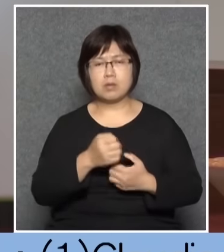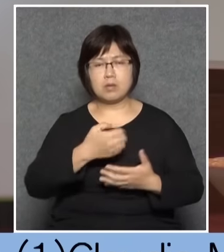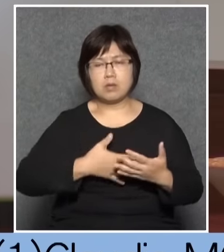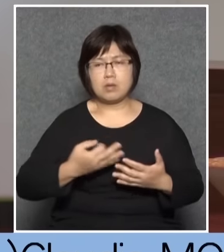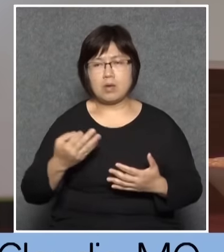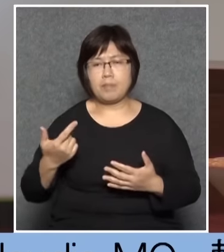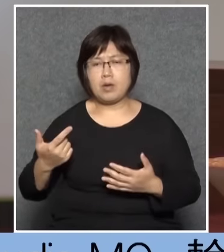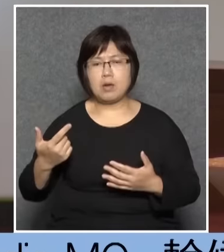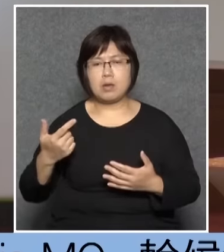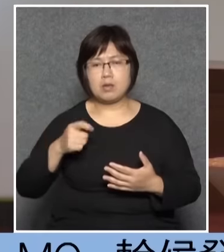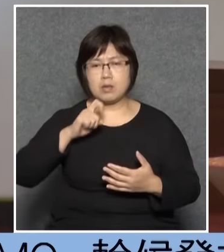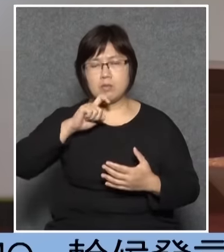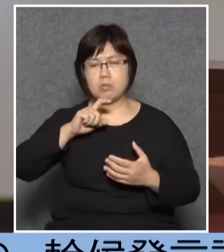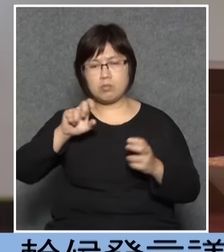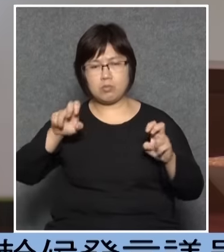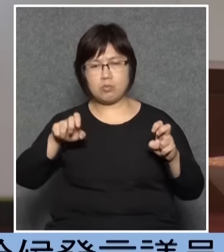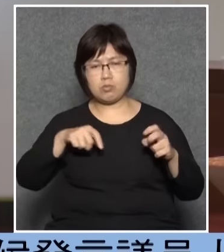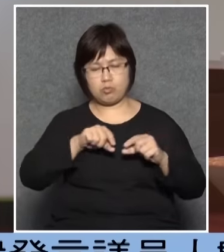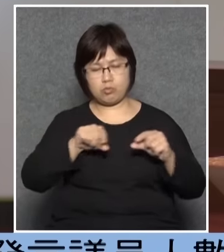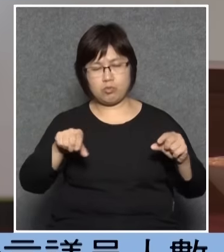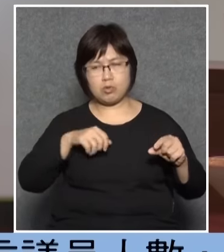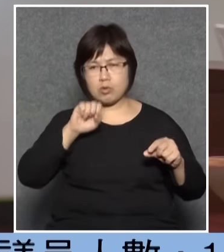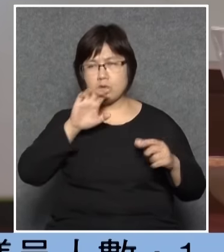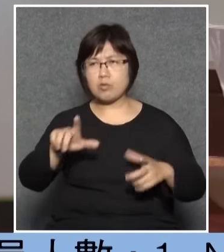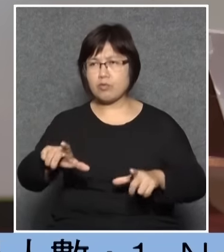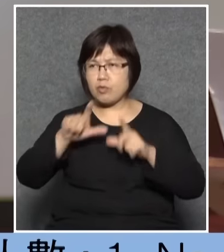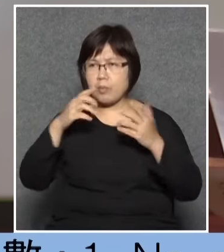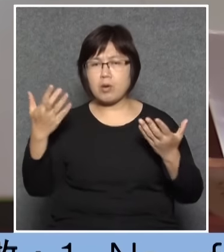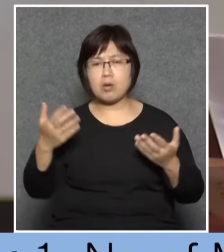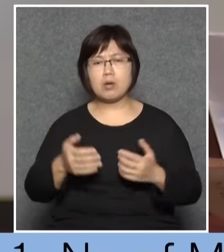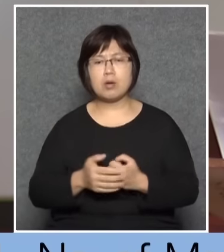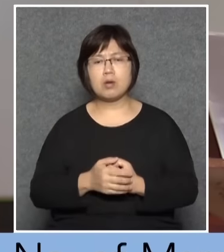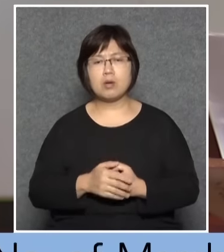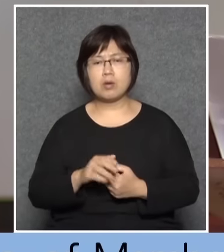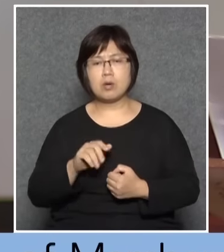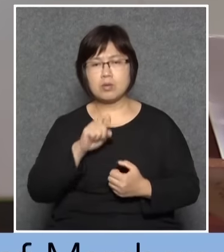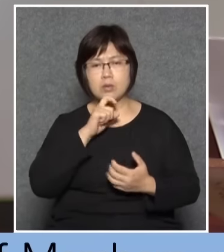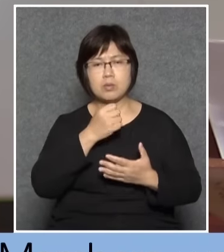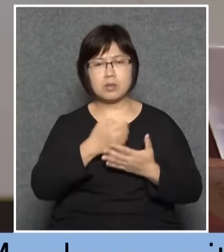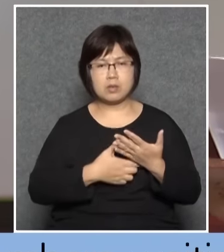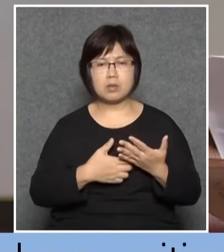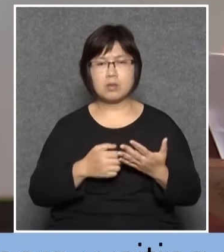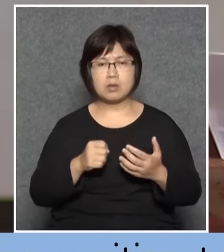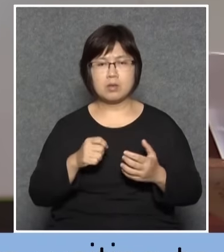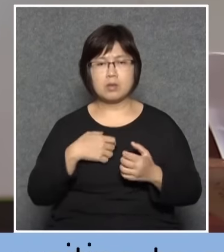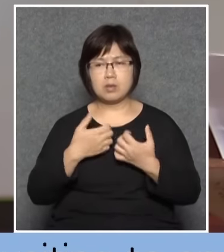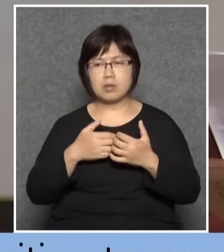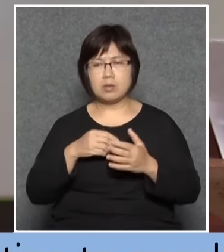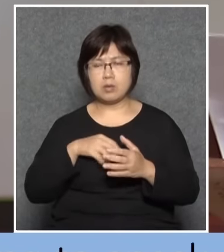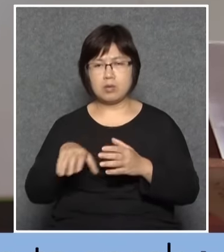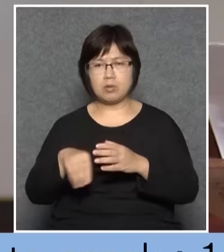咧，有一句説話我都講過嘅，咁但係冇回應啦嚇。可有條件地發出器材取出手